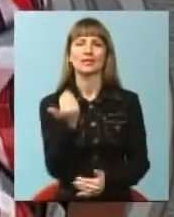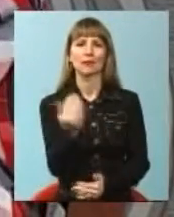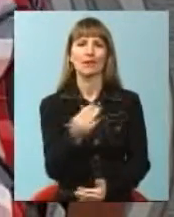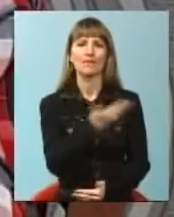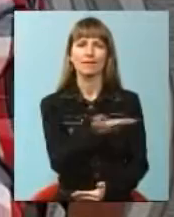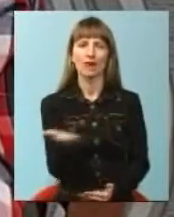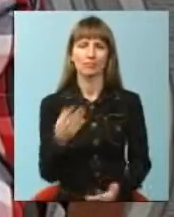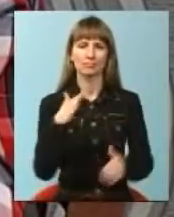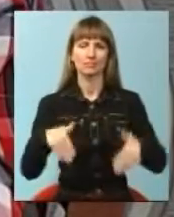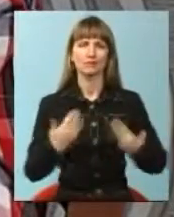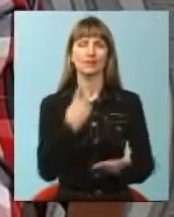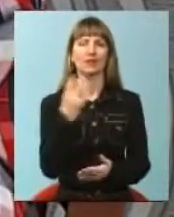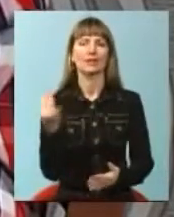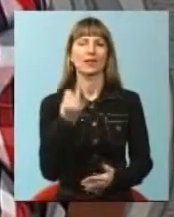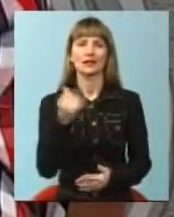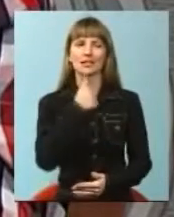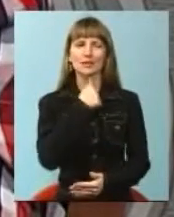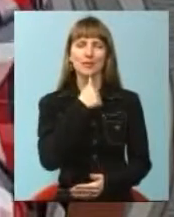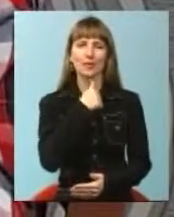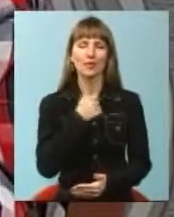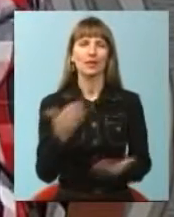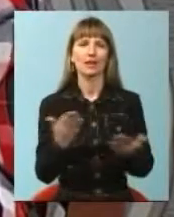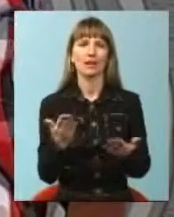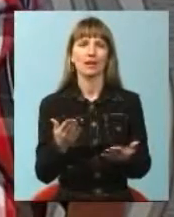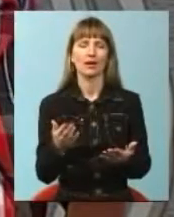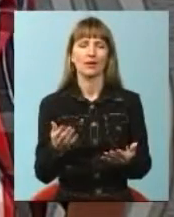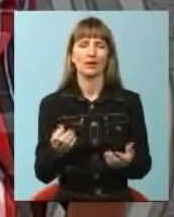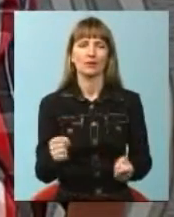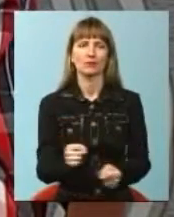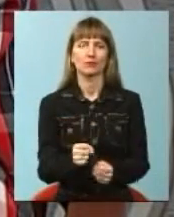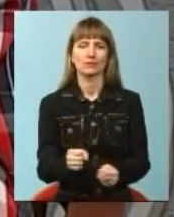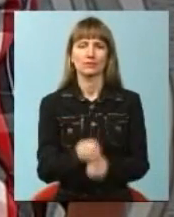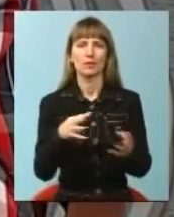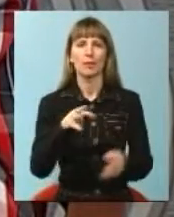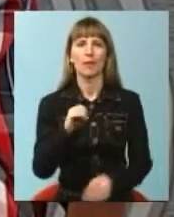глядачі, пропоную подивитися про такий цікавий експеримент, як виверження Ментоса.